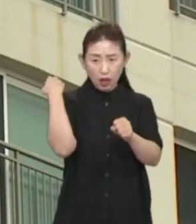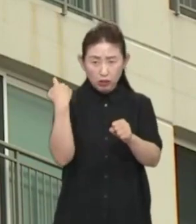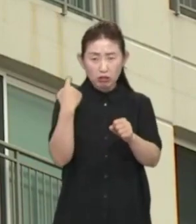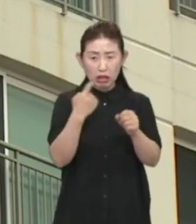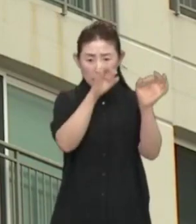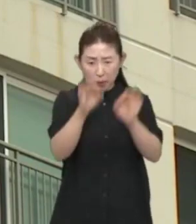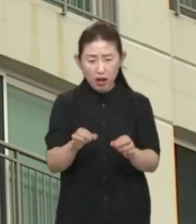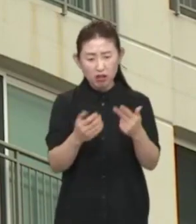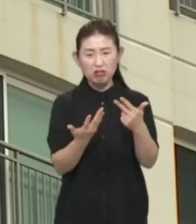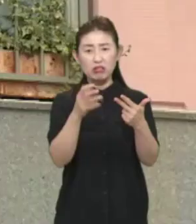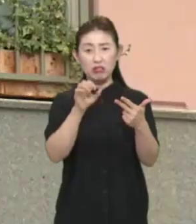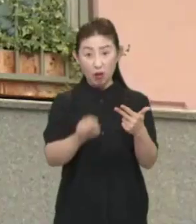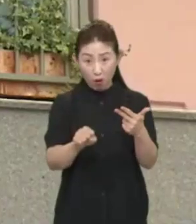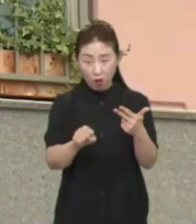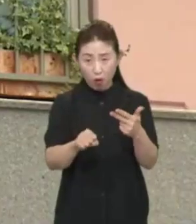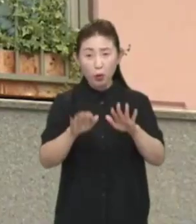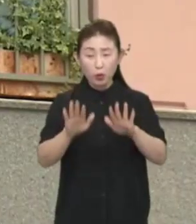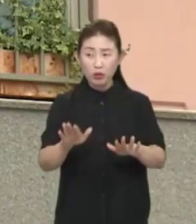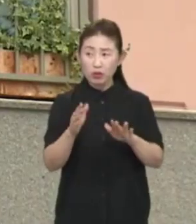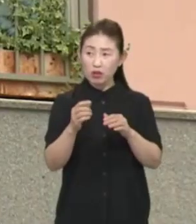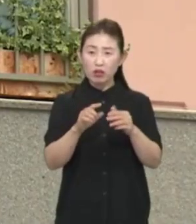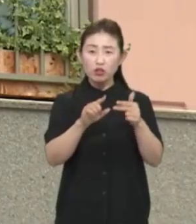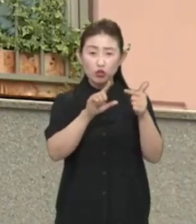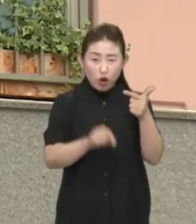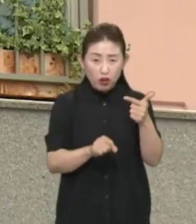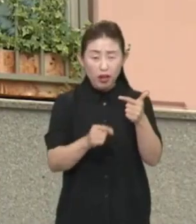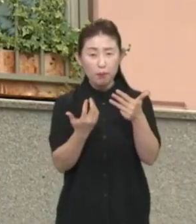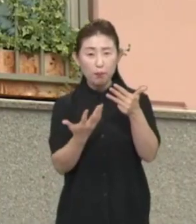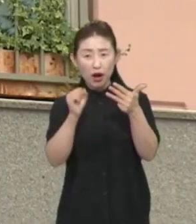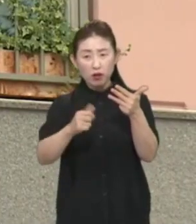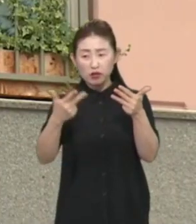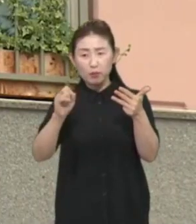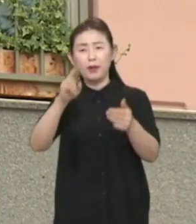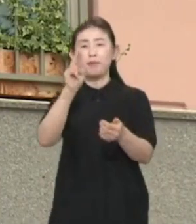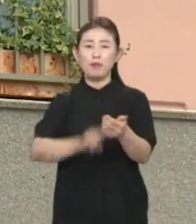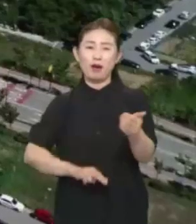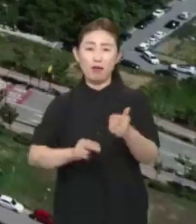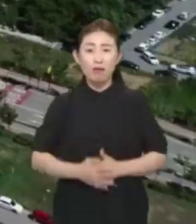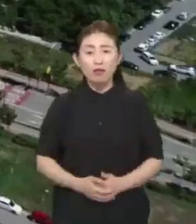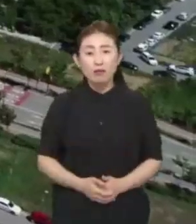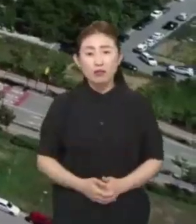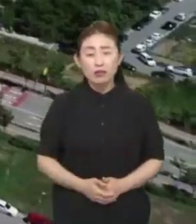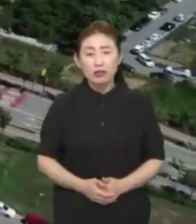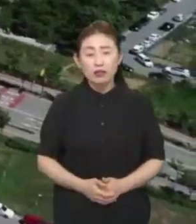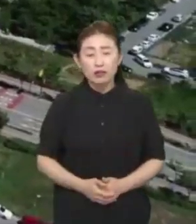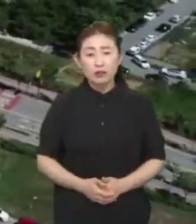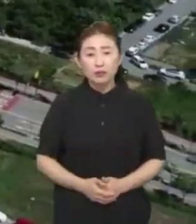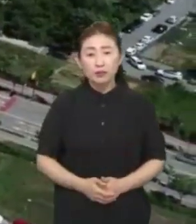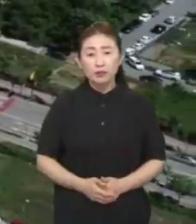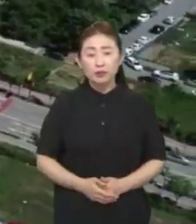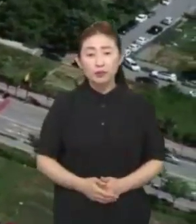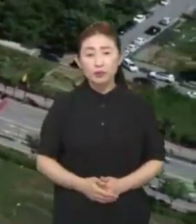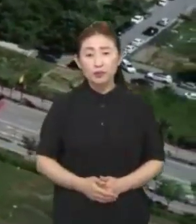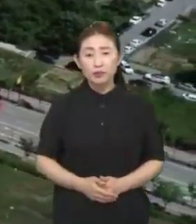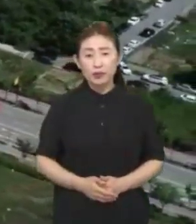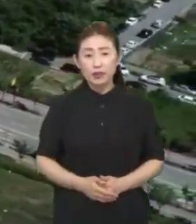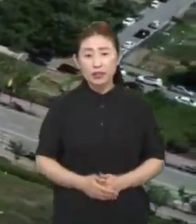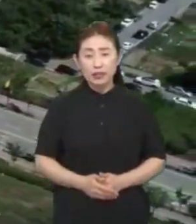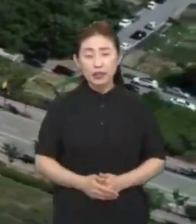7억 원까지 떨어졌다가 지난달 8억 7천만 원에 거래됐습니다. 한국부동산원 조사에